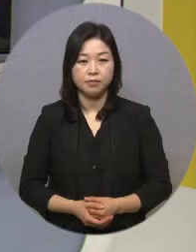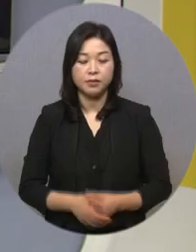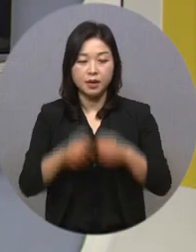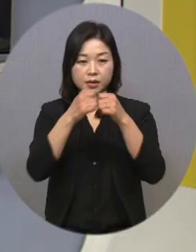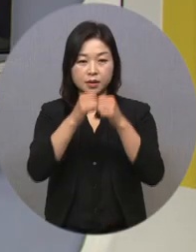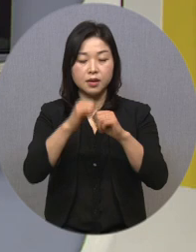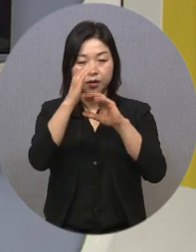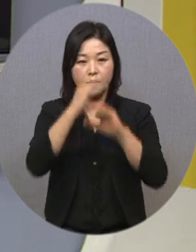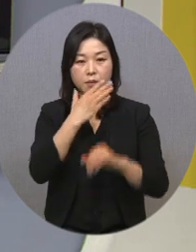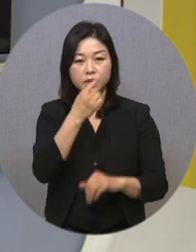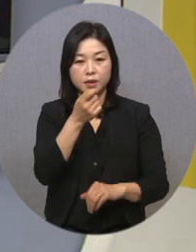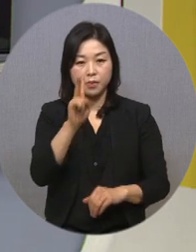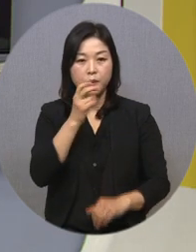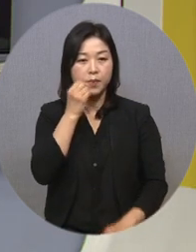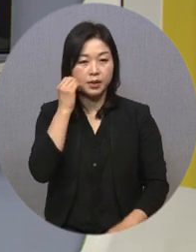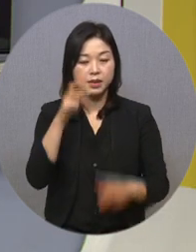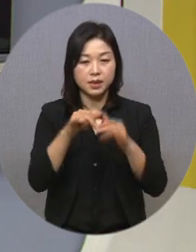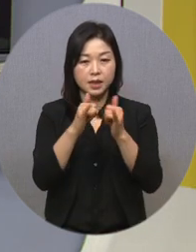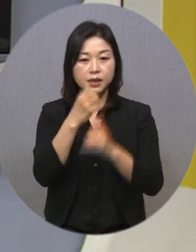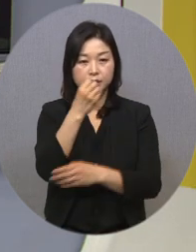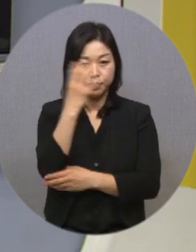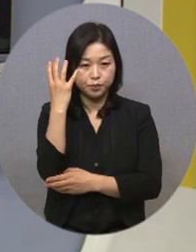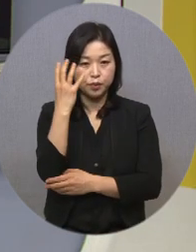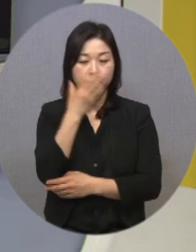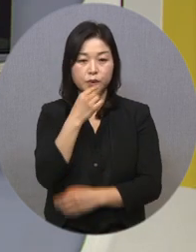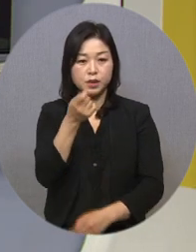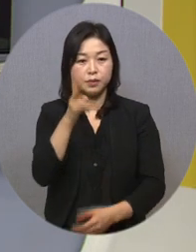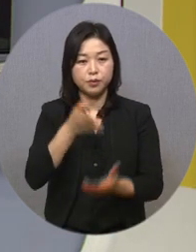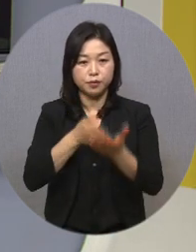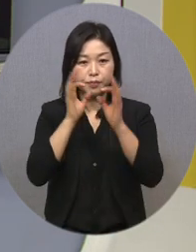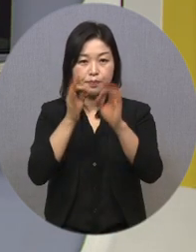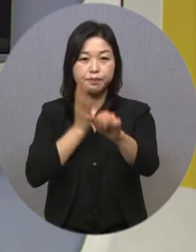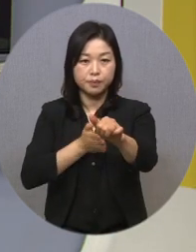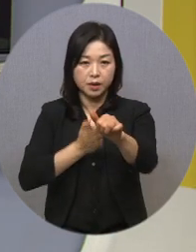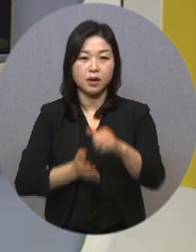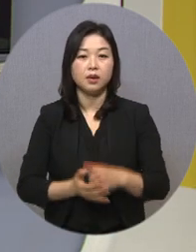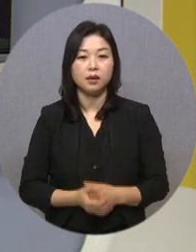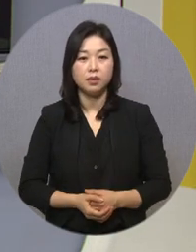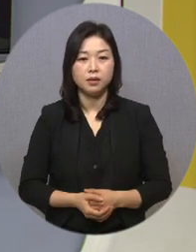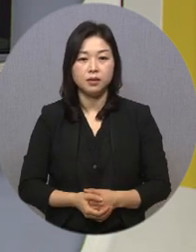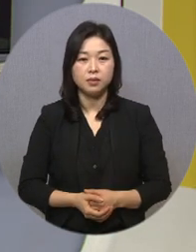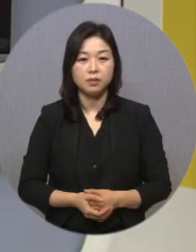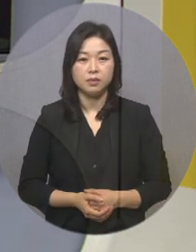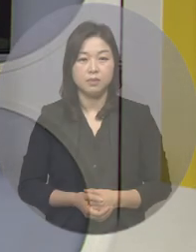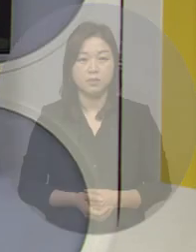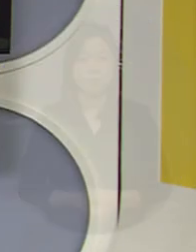자세한 사항은 웰페어 뉴스 홈페이지와 장애인신문, 복지TV 뉴스를 통해 확인할 수 있습니다.